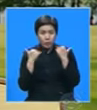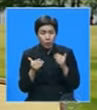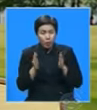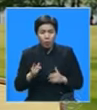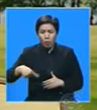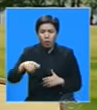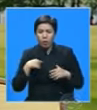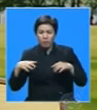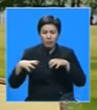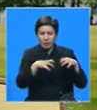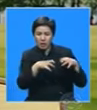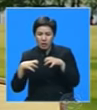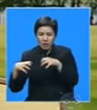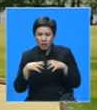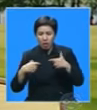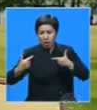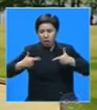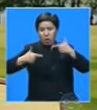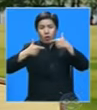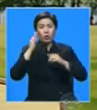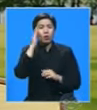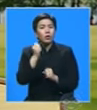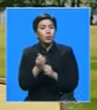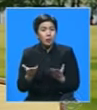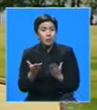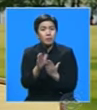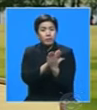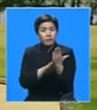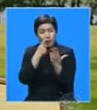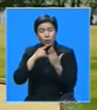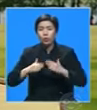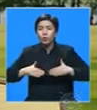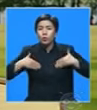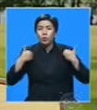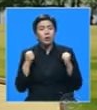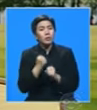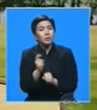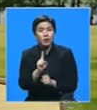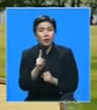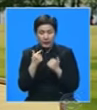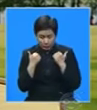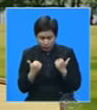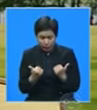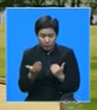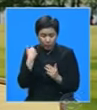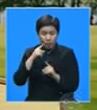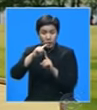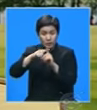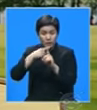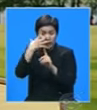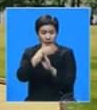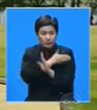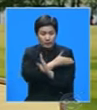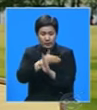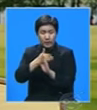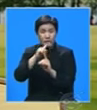กคนก็จะออกมาต่อสู้กันอีกมีความขัดแย้งกันอีกแล้วประเทศชาติมันจะสงบสุขได้อย่างไร ถานการณ์ในปัจจุบันตั้งแต่22พฤษภาคมเป็นต้นม